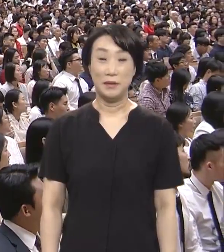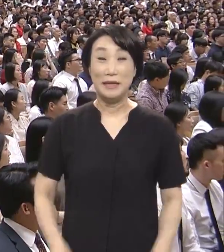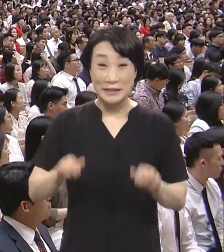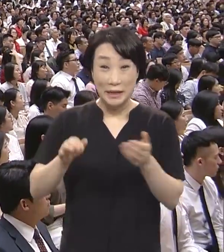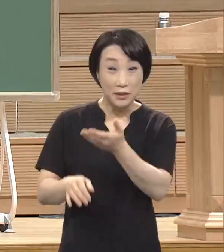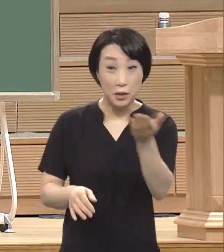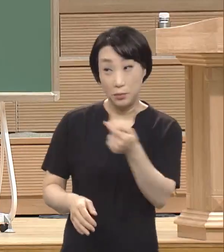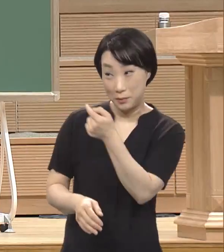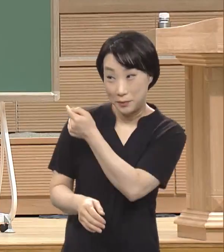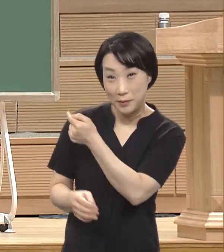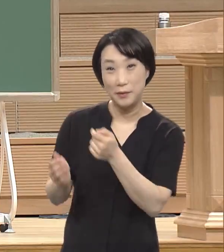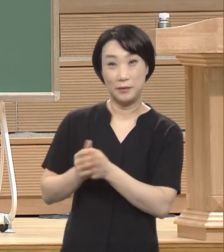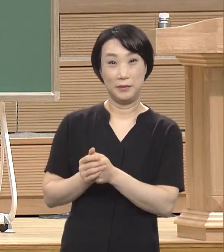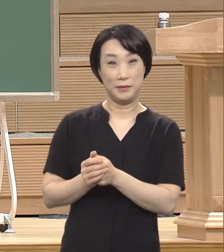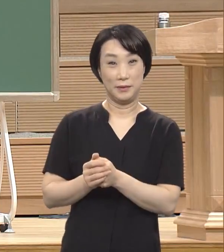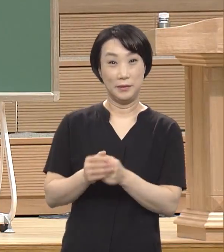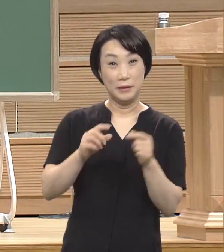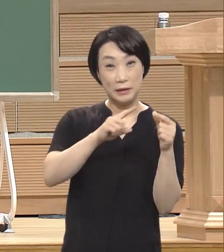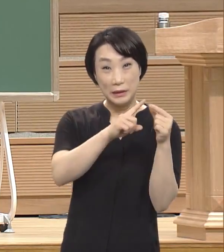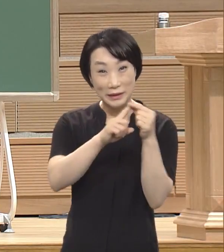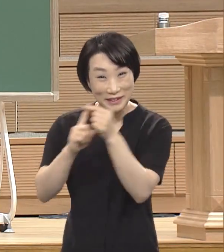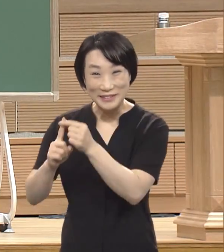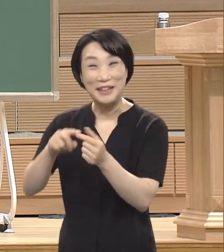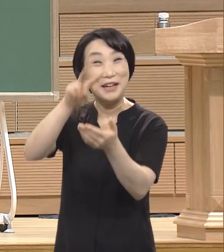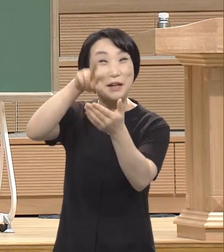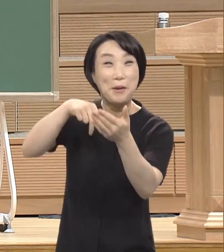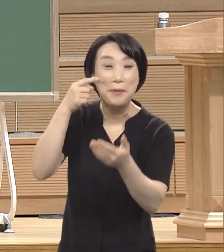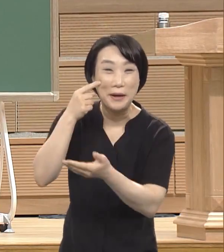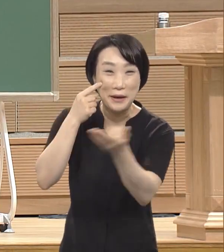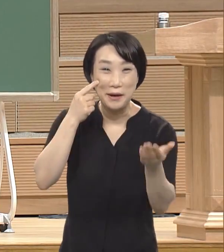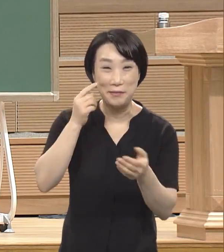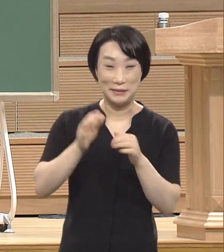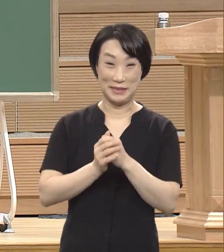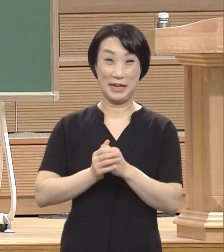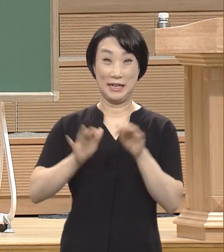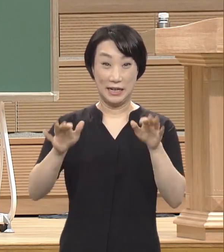칠판의 글씨 한번 읽습니다. 여기서부터요.